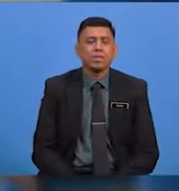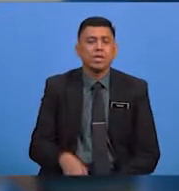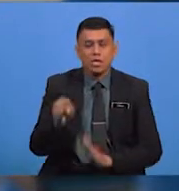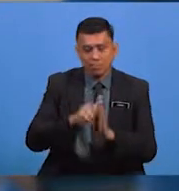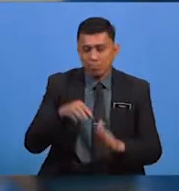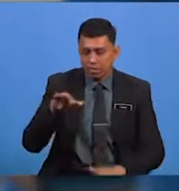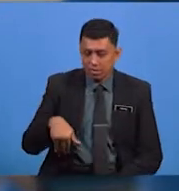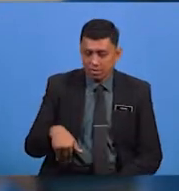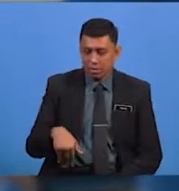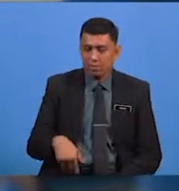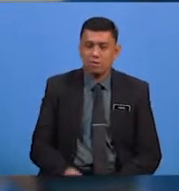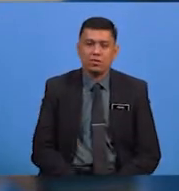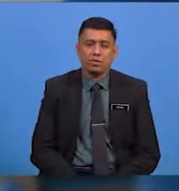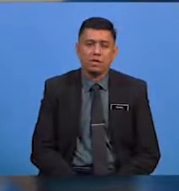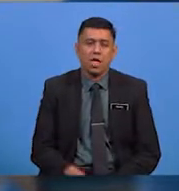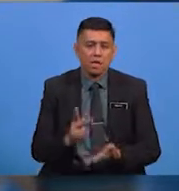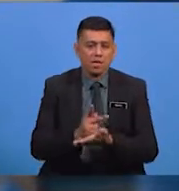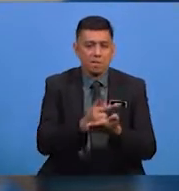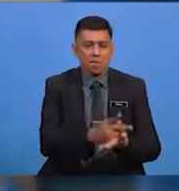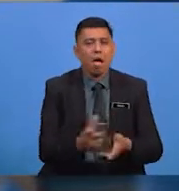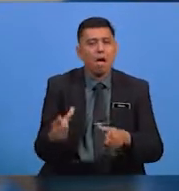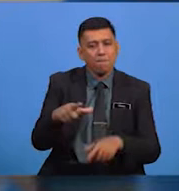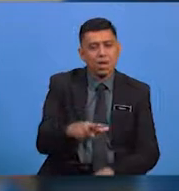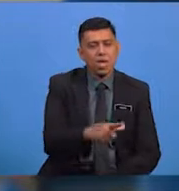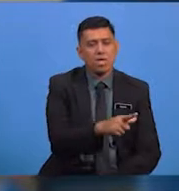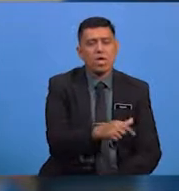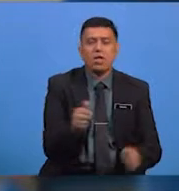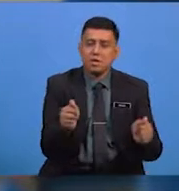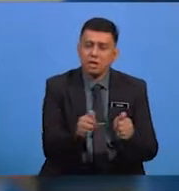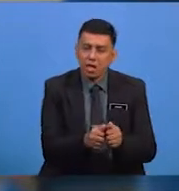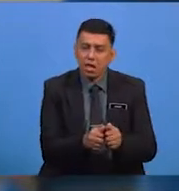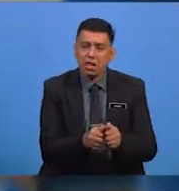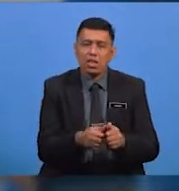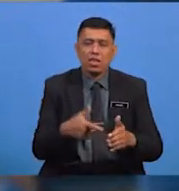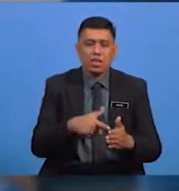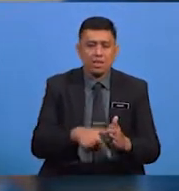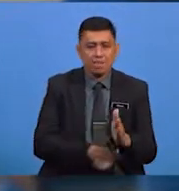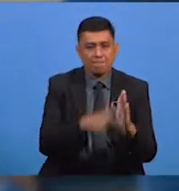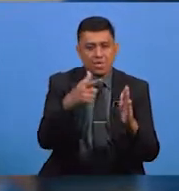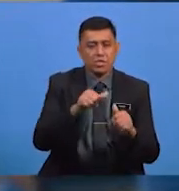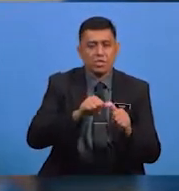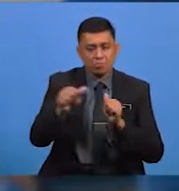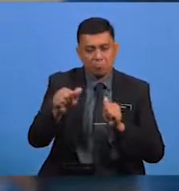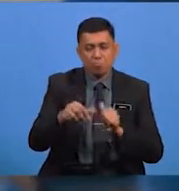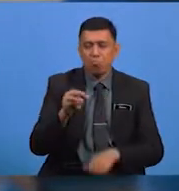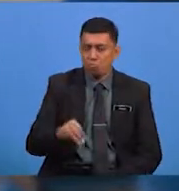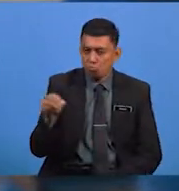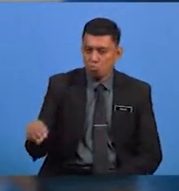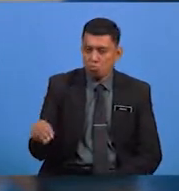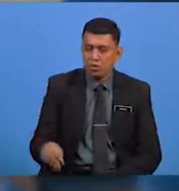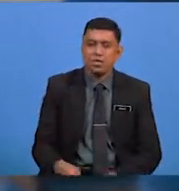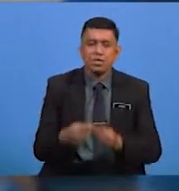Sebelum kapal kita berlayar lebih jauh, pastikan murid-murid